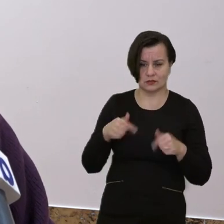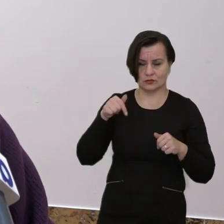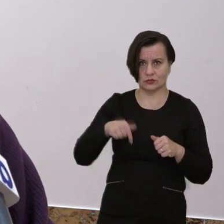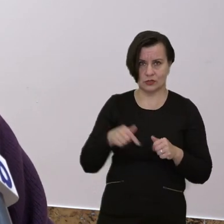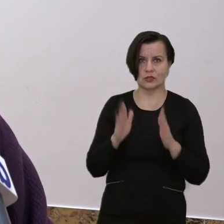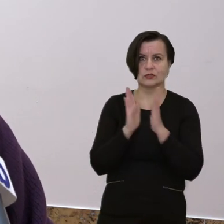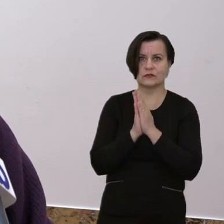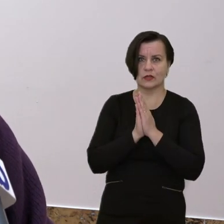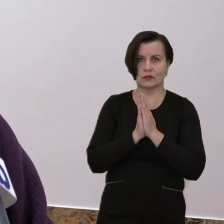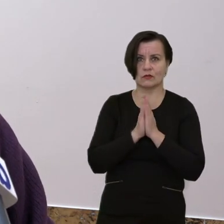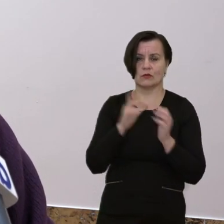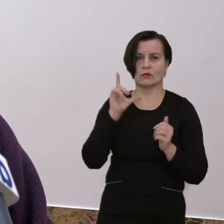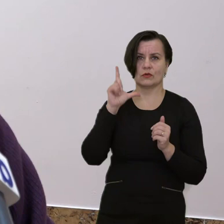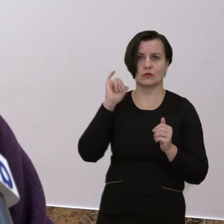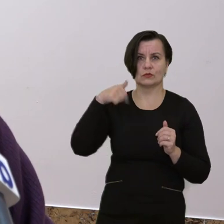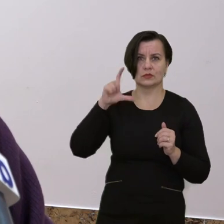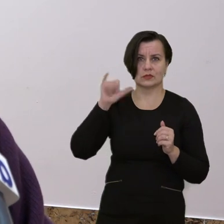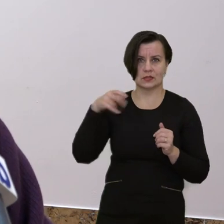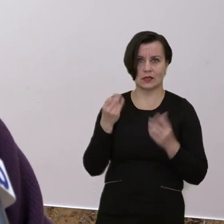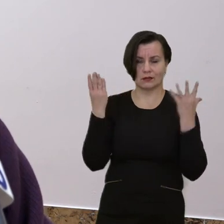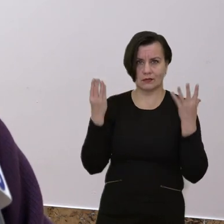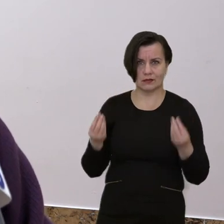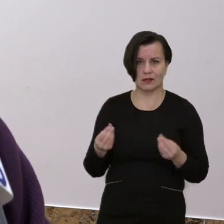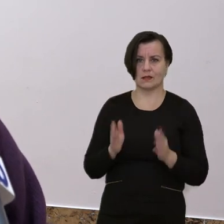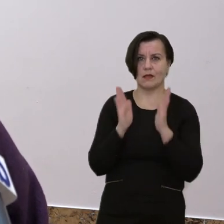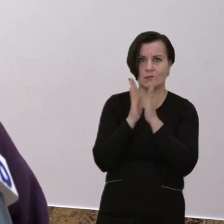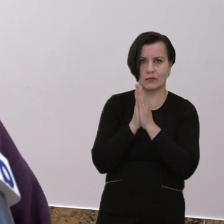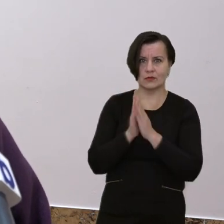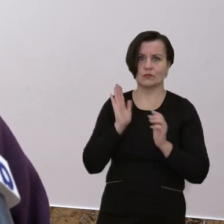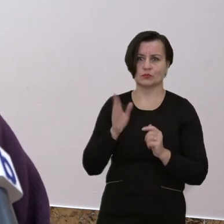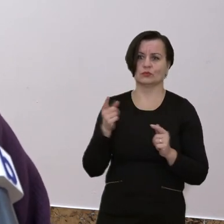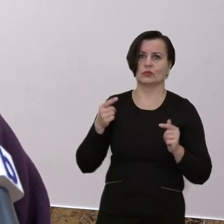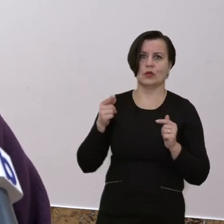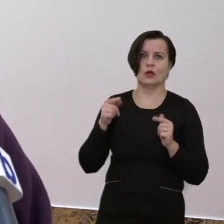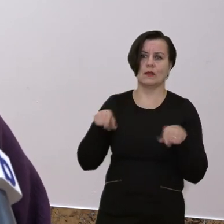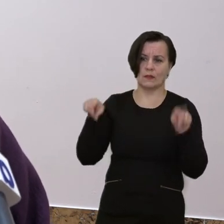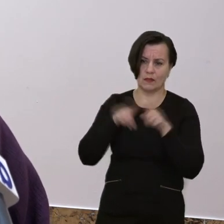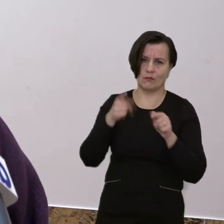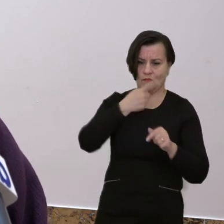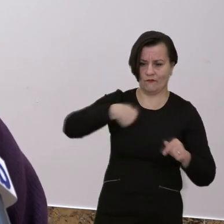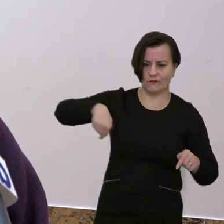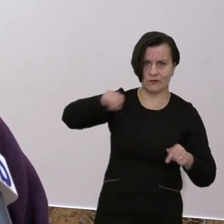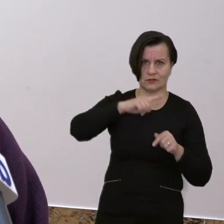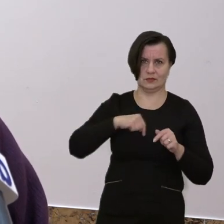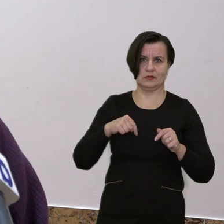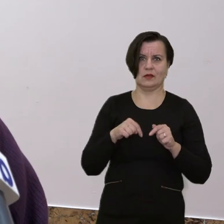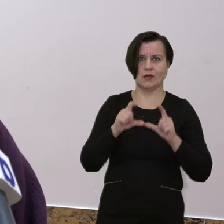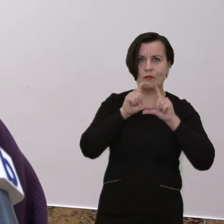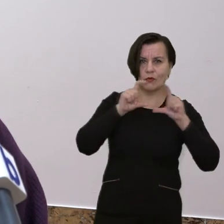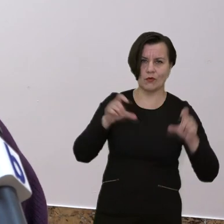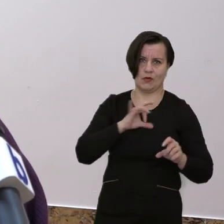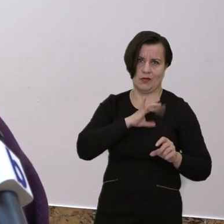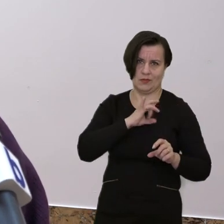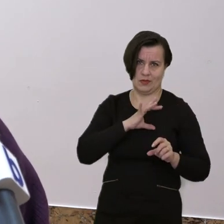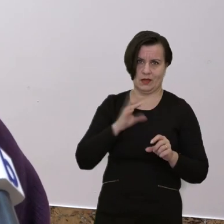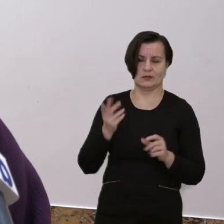šiandien Šventos Liucijos diena bus mišios laikomas ne tik tai kaip po paprastos mišios, bet ir už mūsų visą aušros